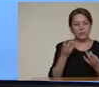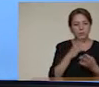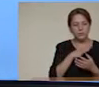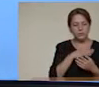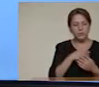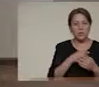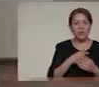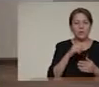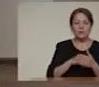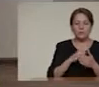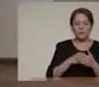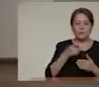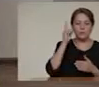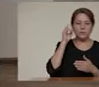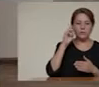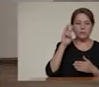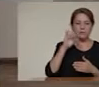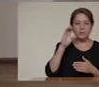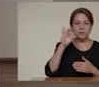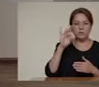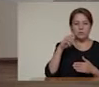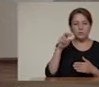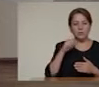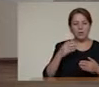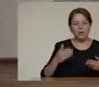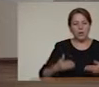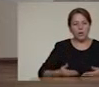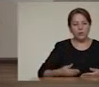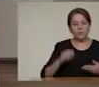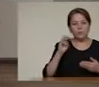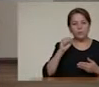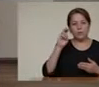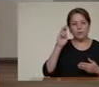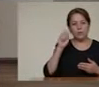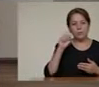Misrda ularning hayot manbai hisoblangan Nil daryosining